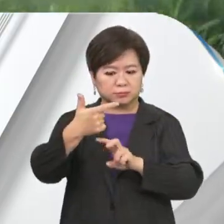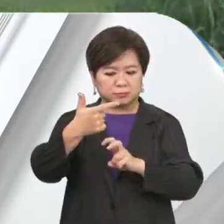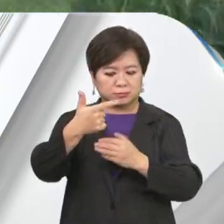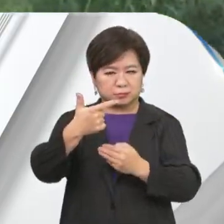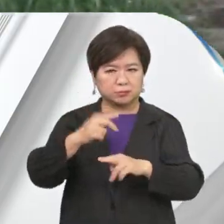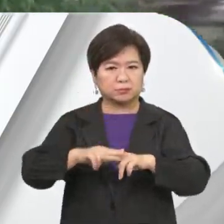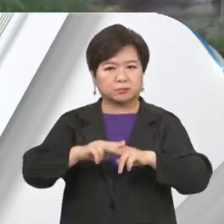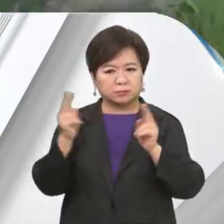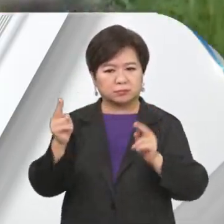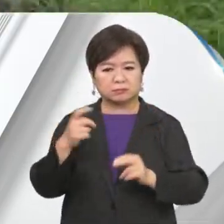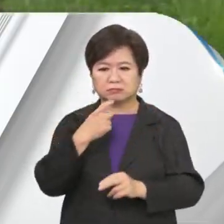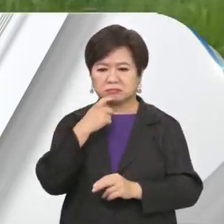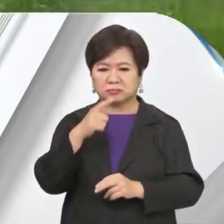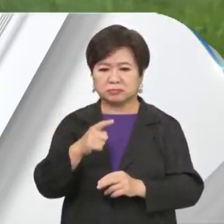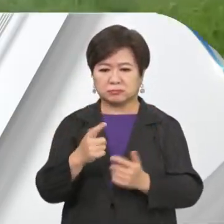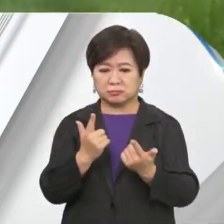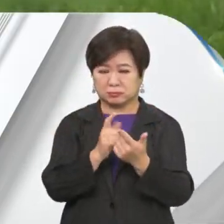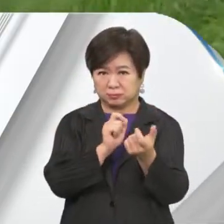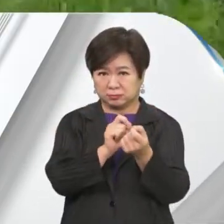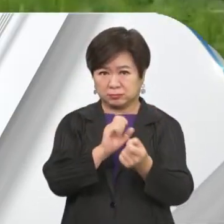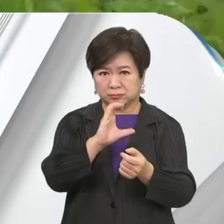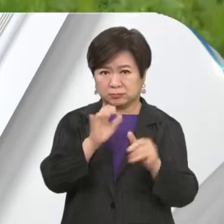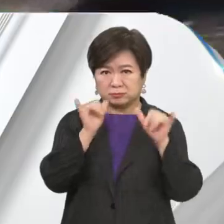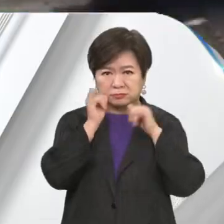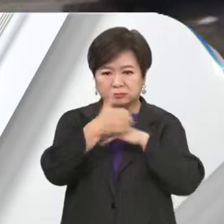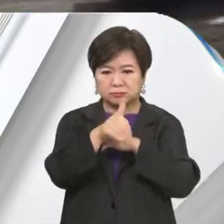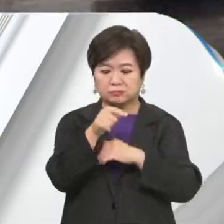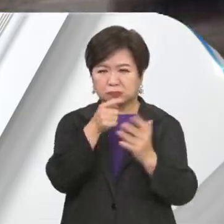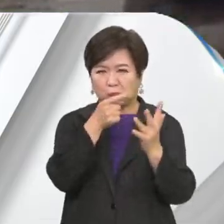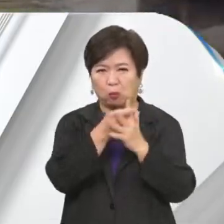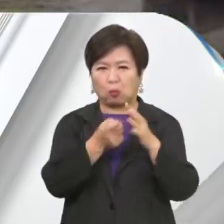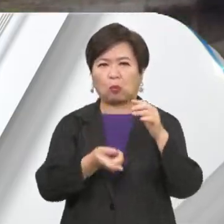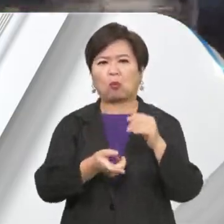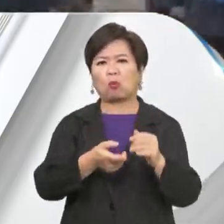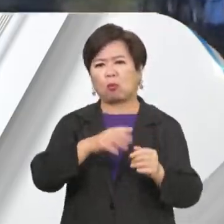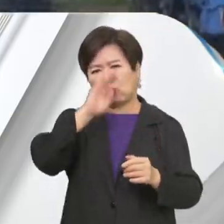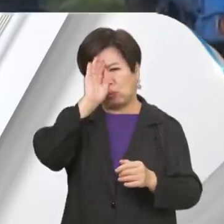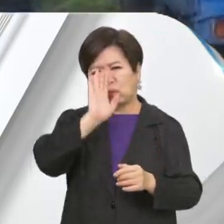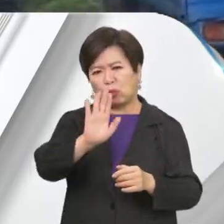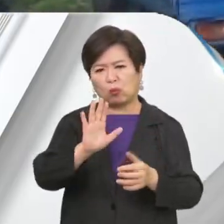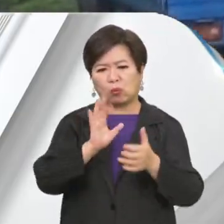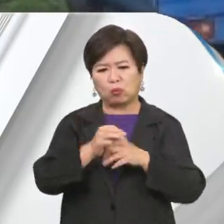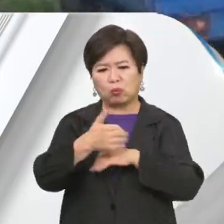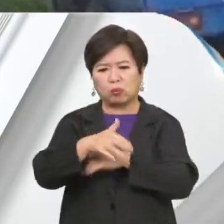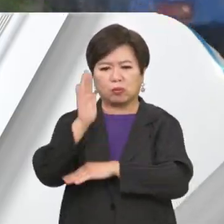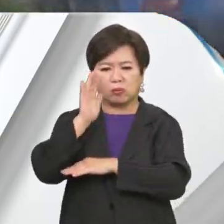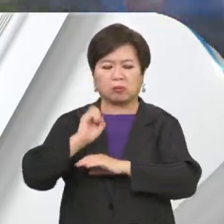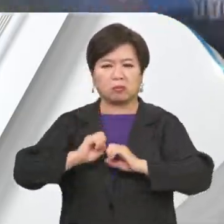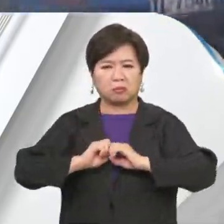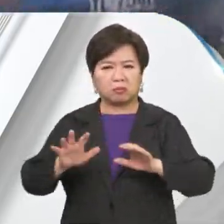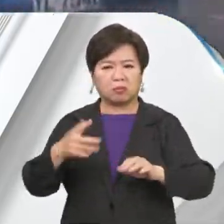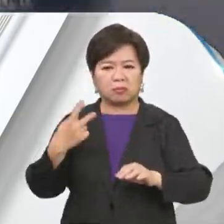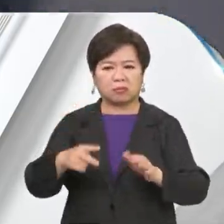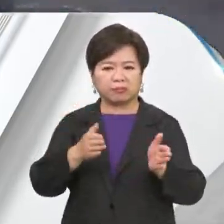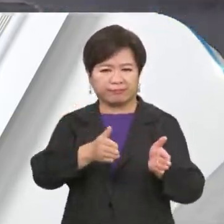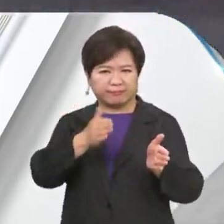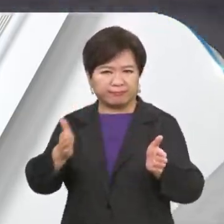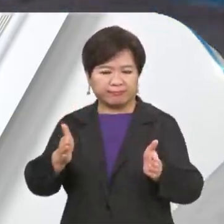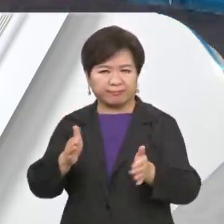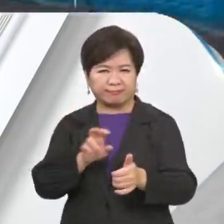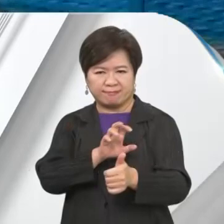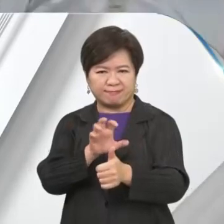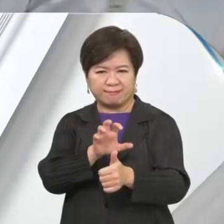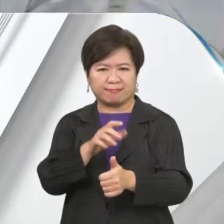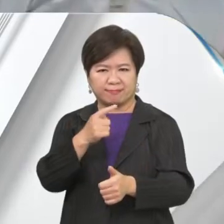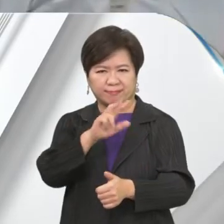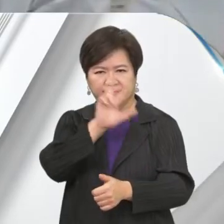但系因为北片林沙、黄寮乡也出现了扩增个案，故所县政府28号安排台宣布再管制